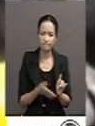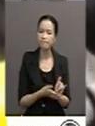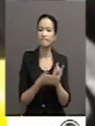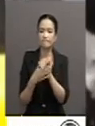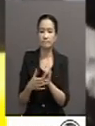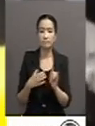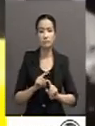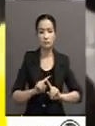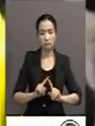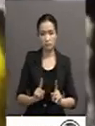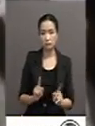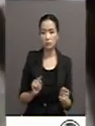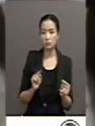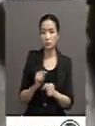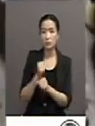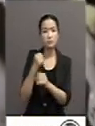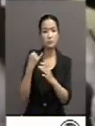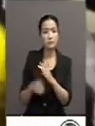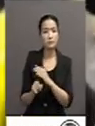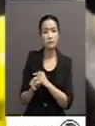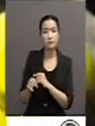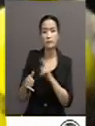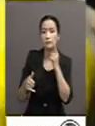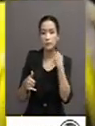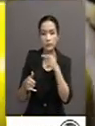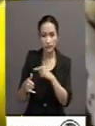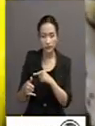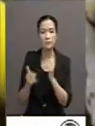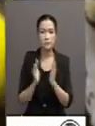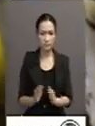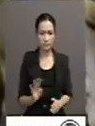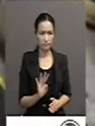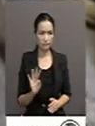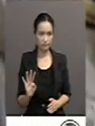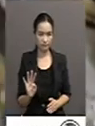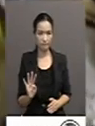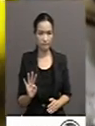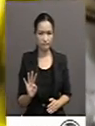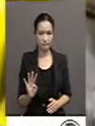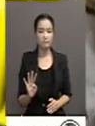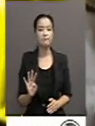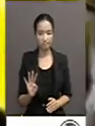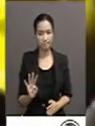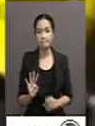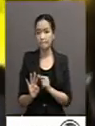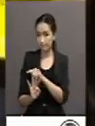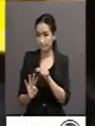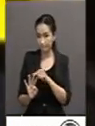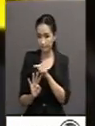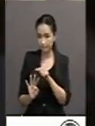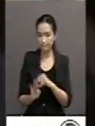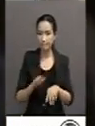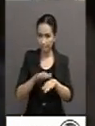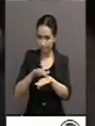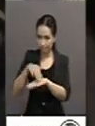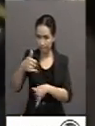ำเนินคดีกับผู้ที่ถูกแจ้งความนะครับตอนนี้มี4รายฮะหลังจากนี้ก็จะมีการเรียกมาสอบปากคำผู้ที่มีส่วนเ